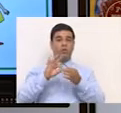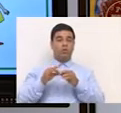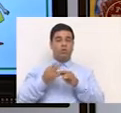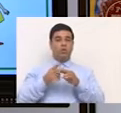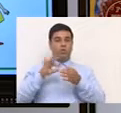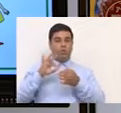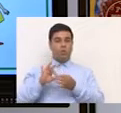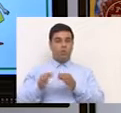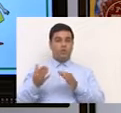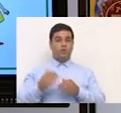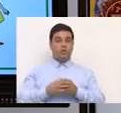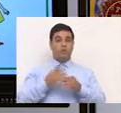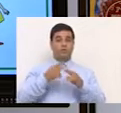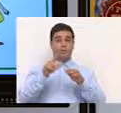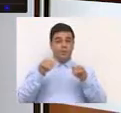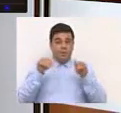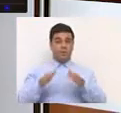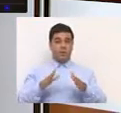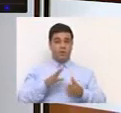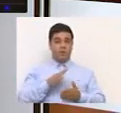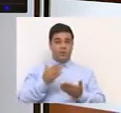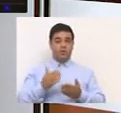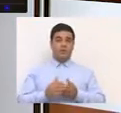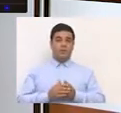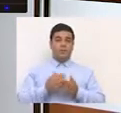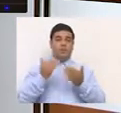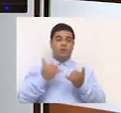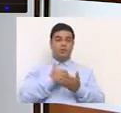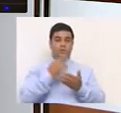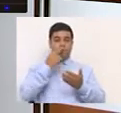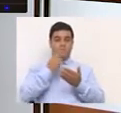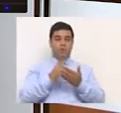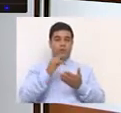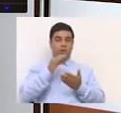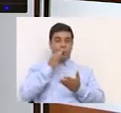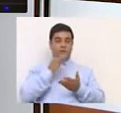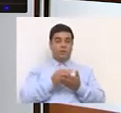сложное? Решили? Давайте посмотрим ответ.